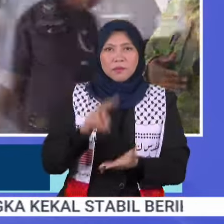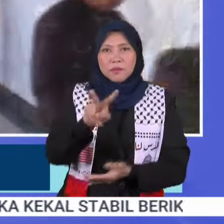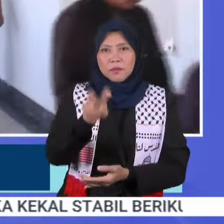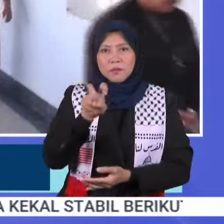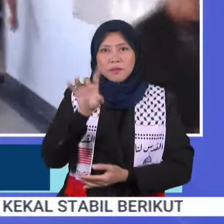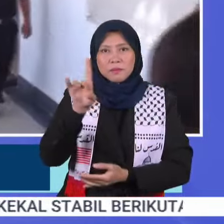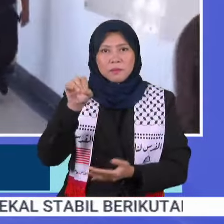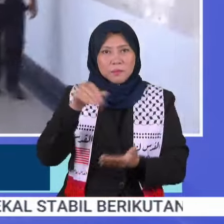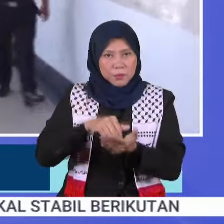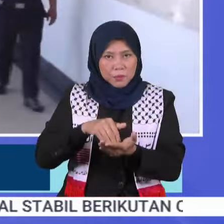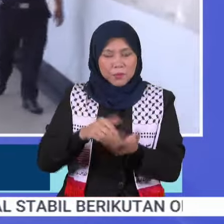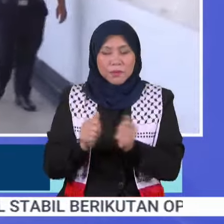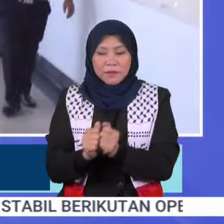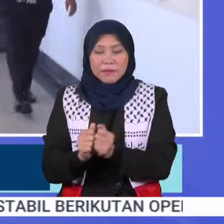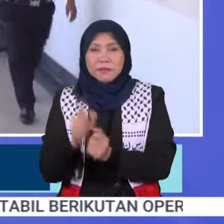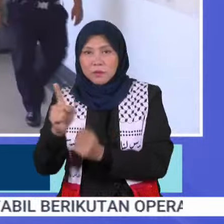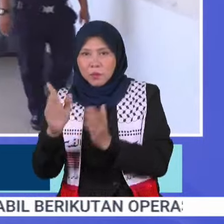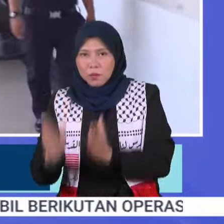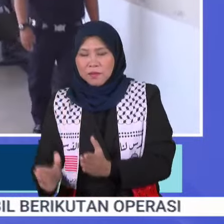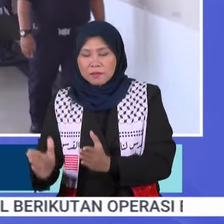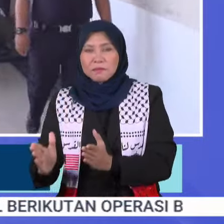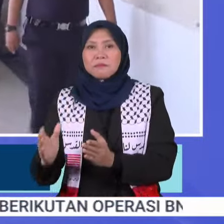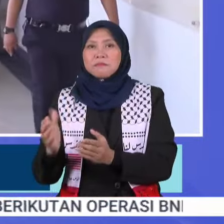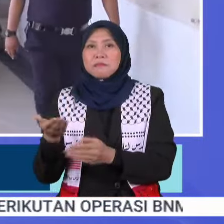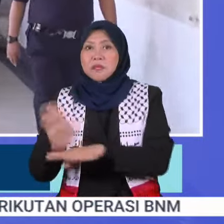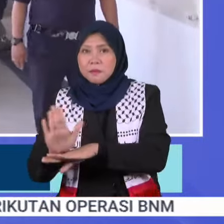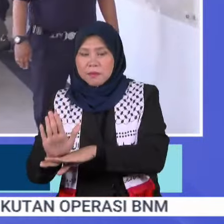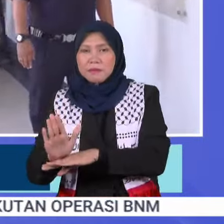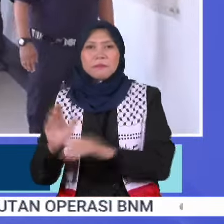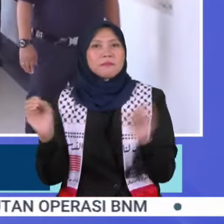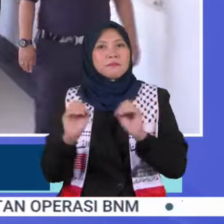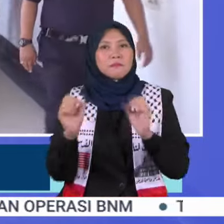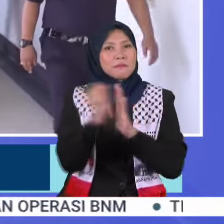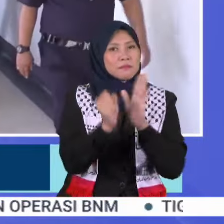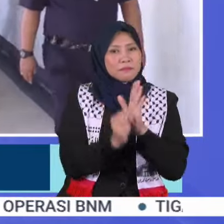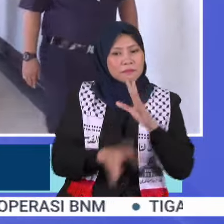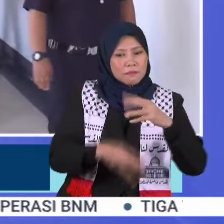RM280,000 dengan seorang penjamin dan tidak mengenakan sebarang syarat